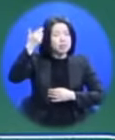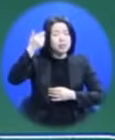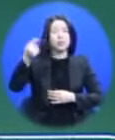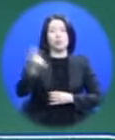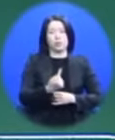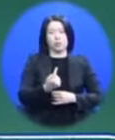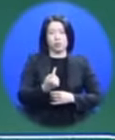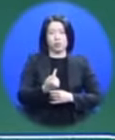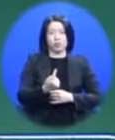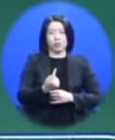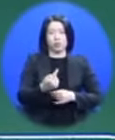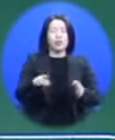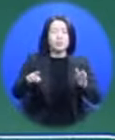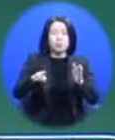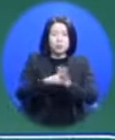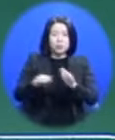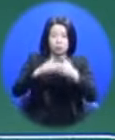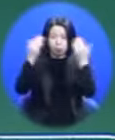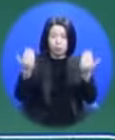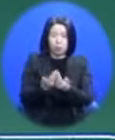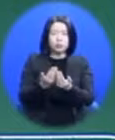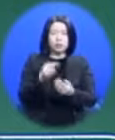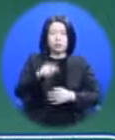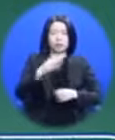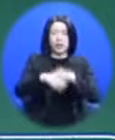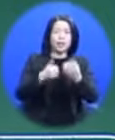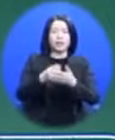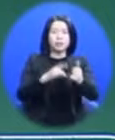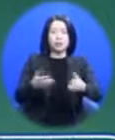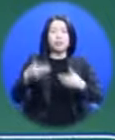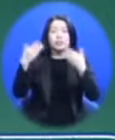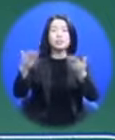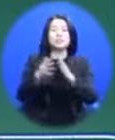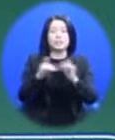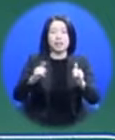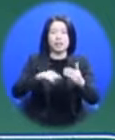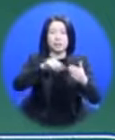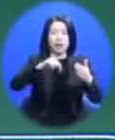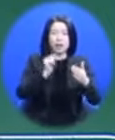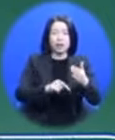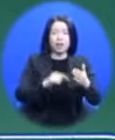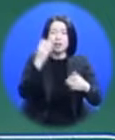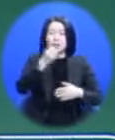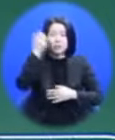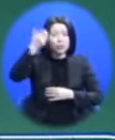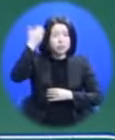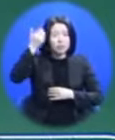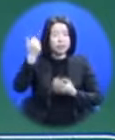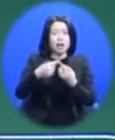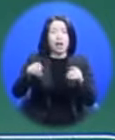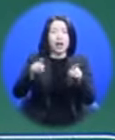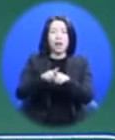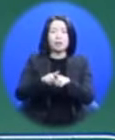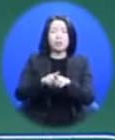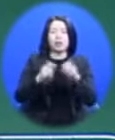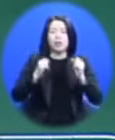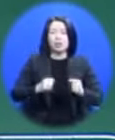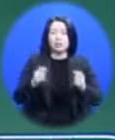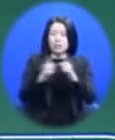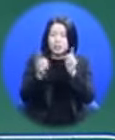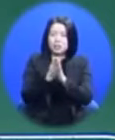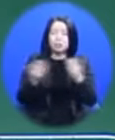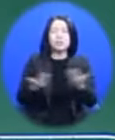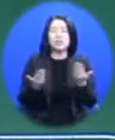거예요. 믿음으로 우리의 모든 것을 하나님 앞에 드리는 사람, 그 사람 안에 성령께서 함께 하셔서 친히 일하신다는